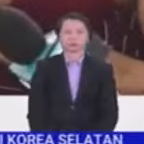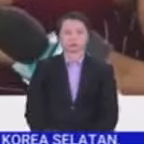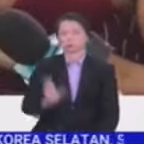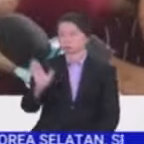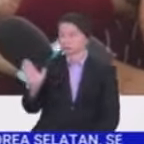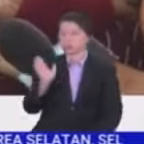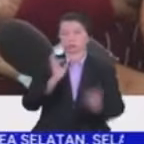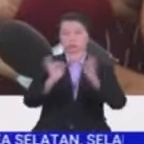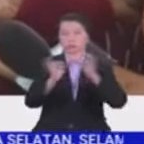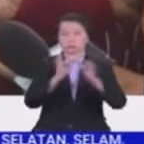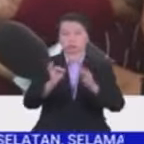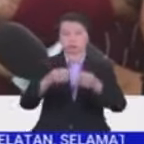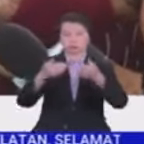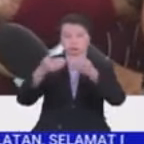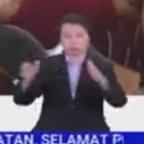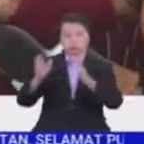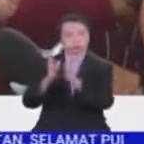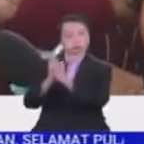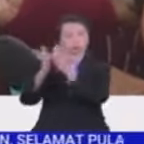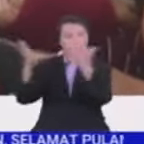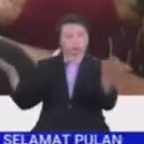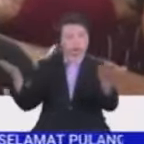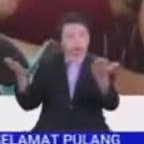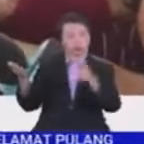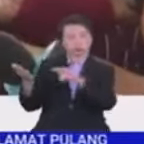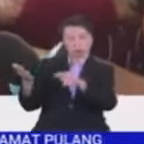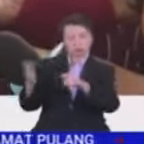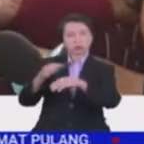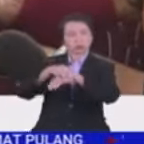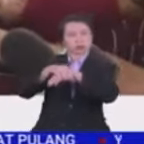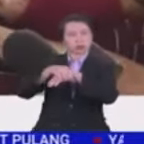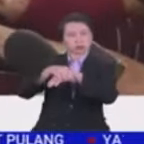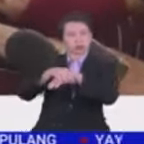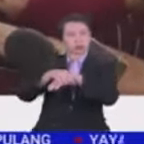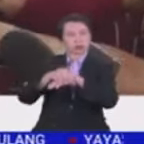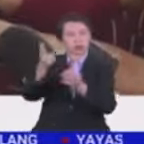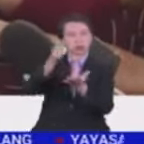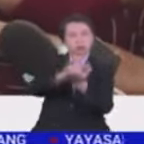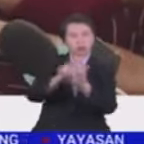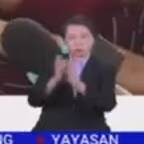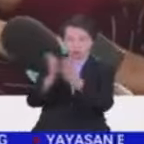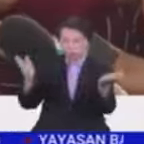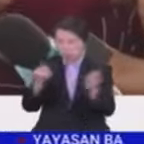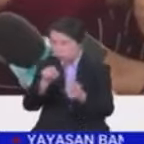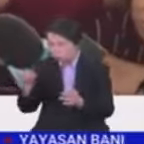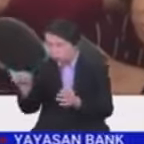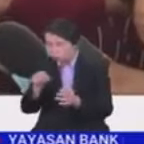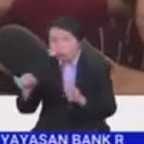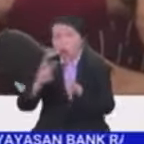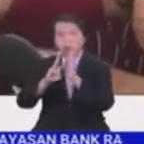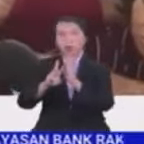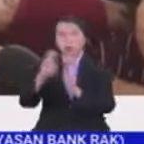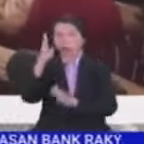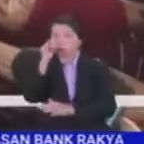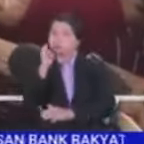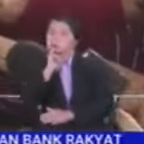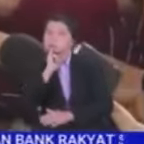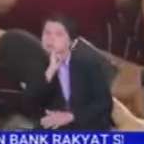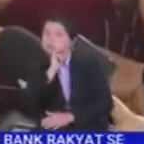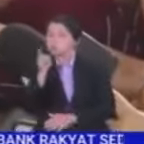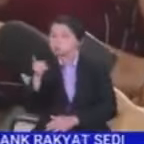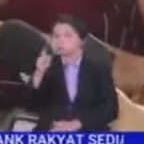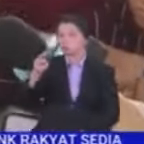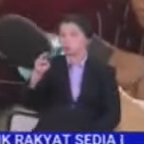Beliau mengulas mengenai pendedahan sebuah akhbar tempatan berbahasa Inggeris yang melaporkan agensi perisikan Israel Mossad